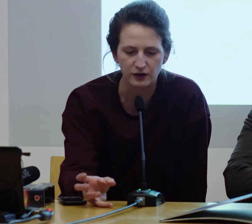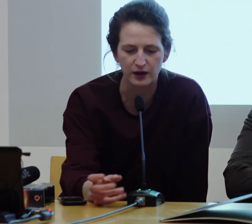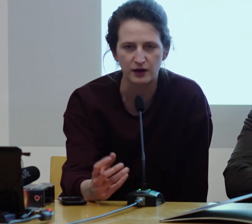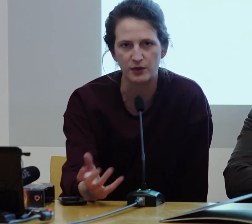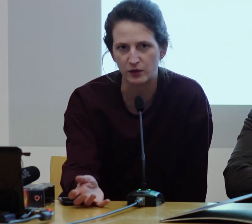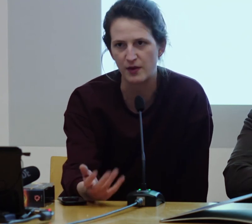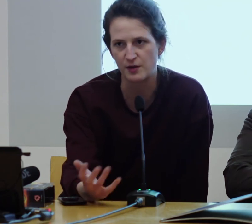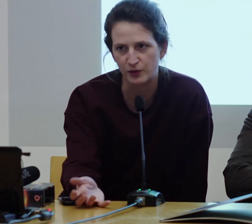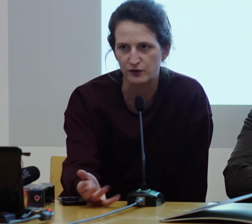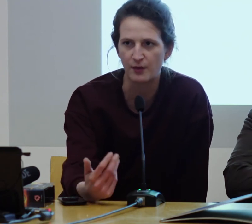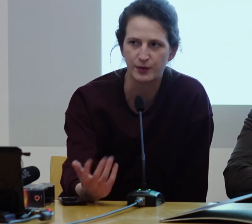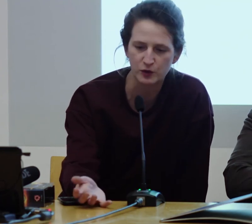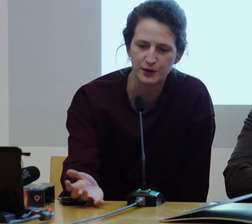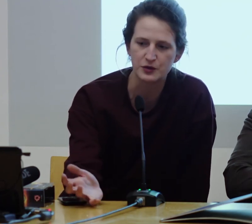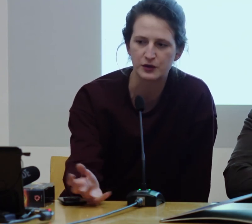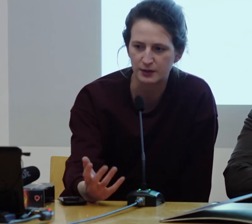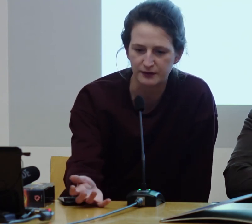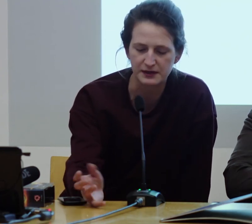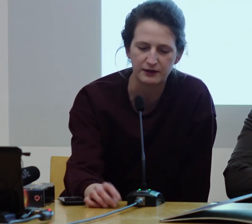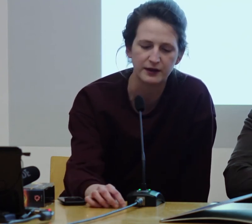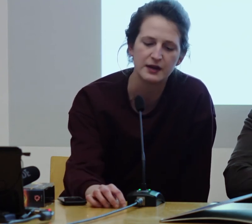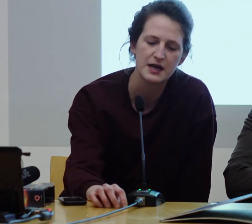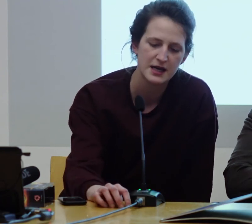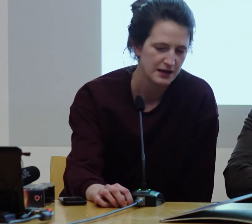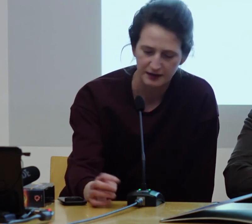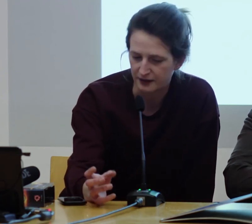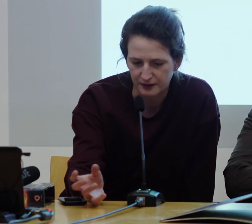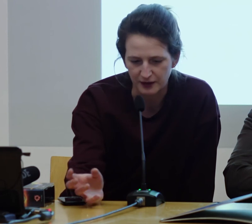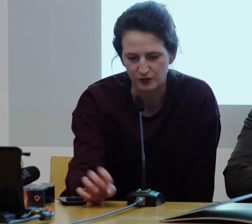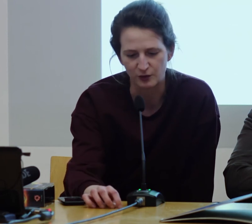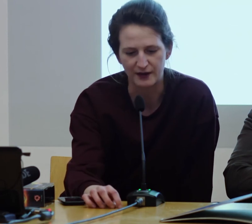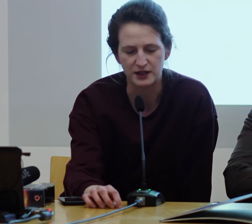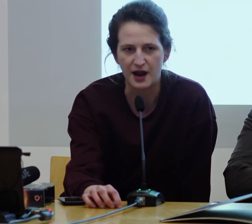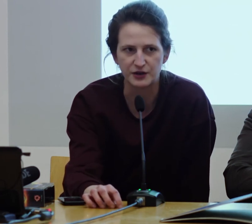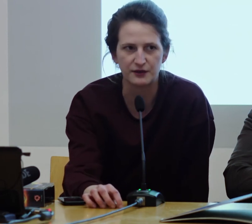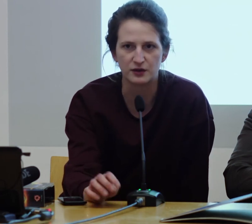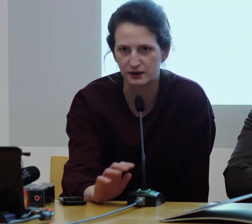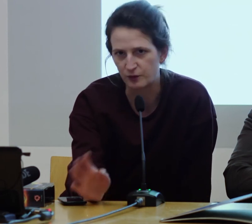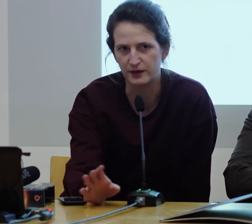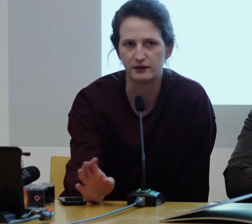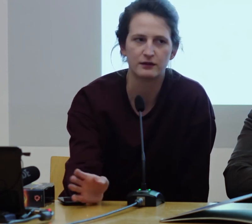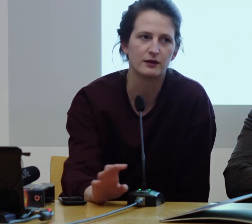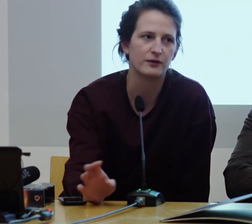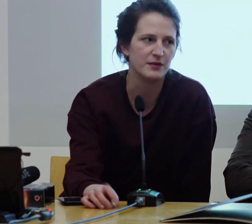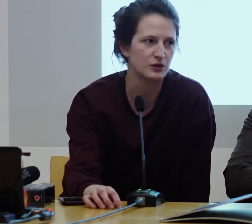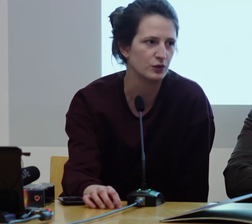tyhle ty kategorie, kterými normálně používáme pro úspěšnost třeba výstavy, jako jsou právě třeba návštěvnost, tak